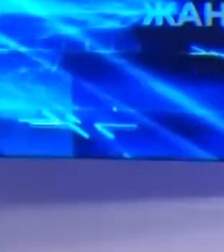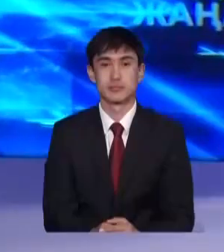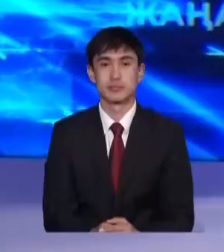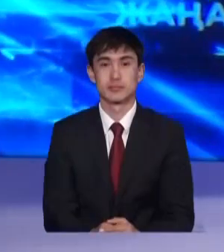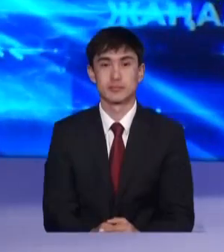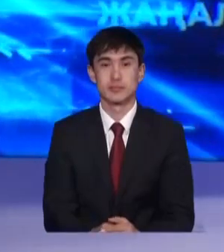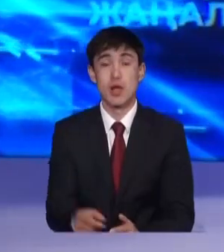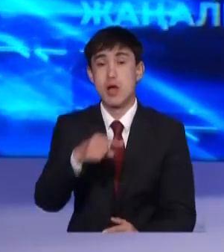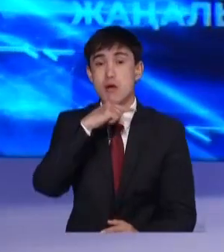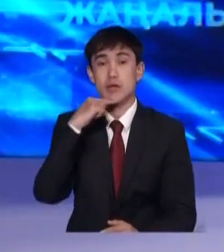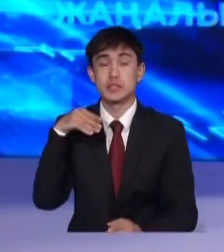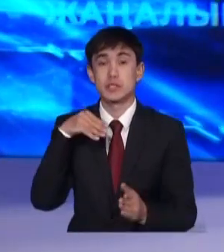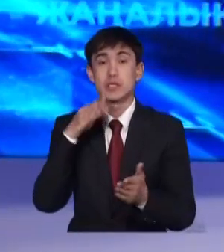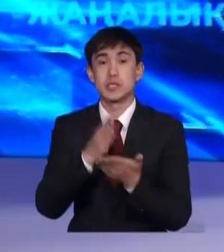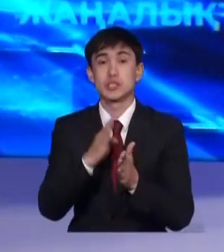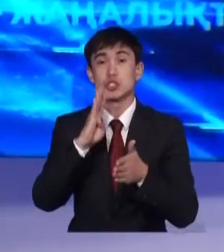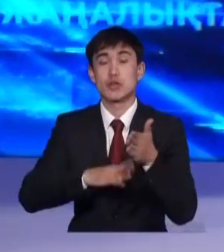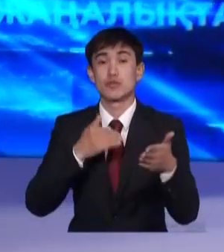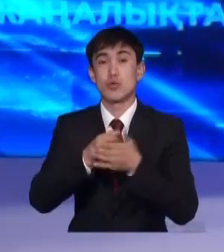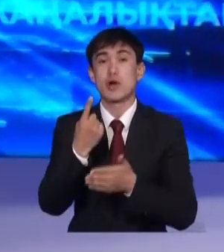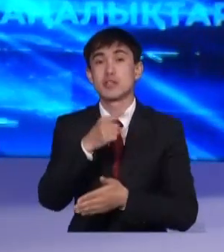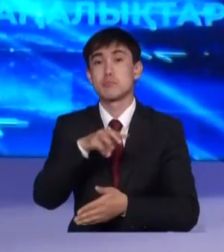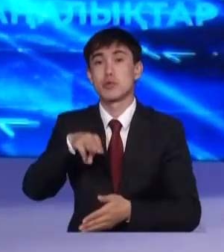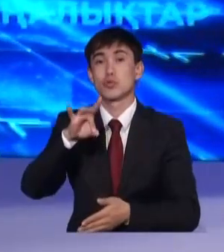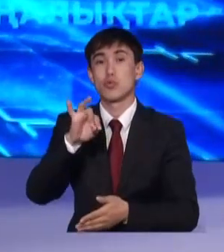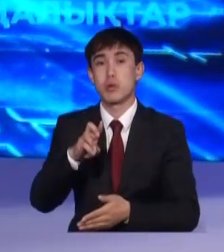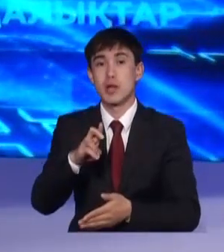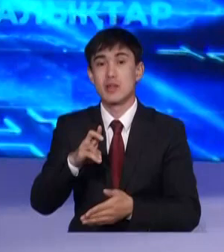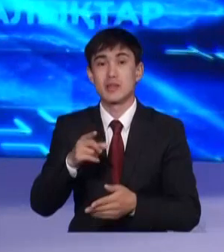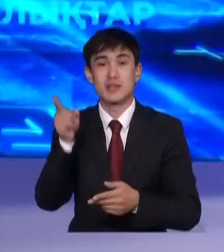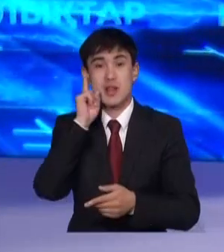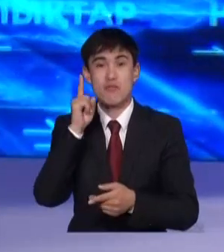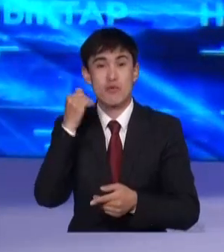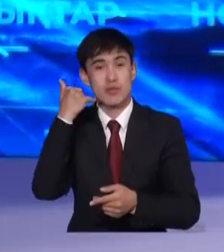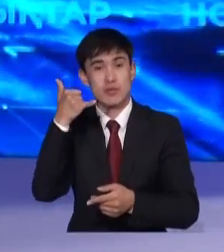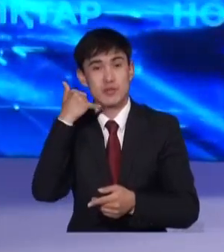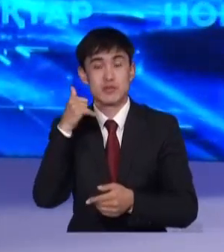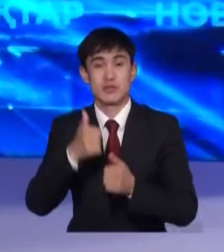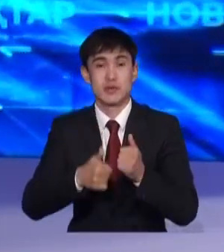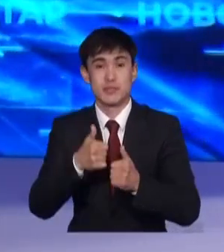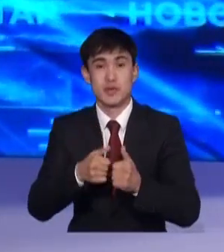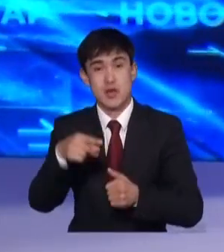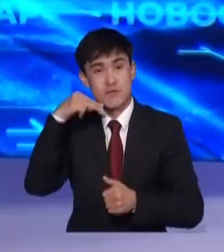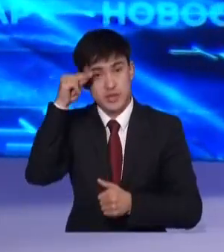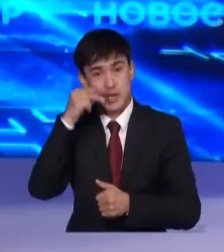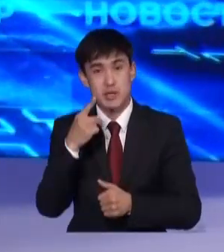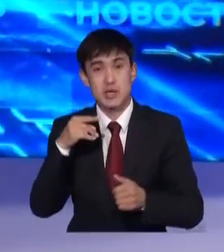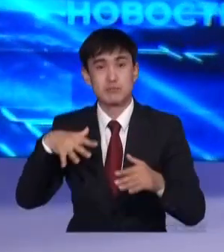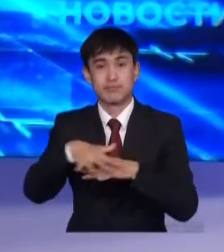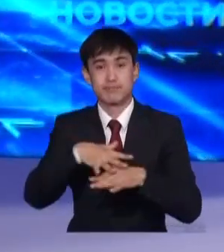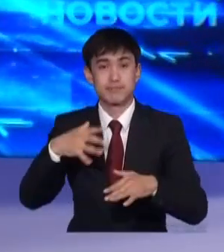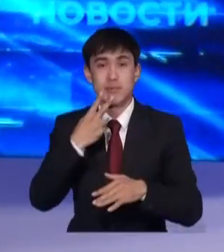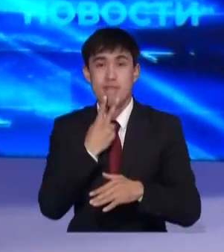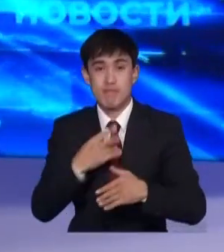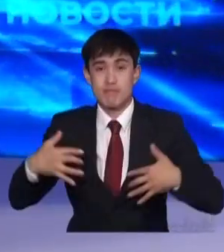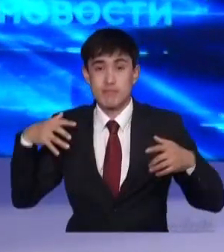интернет-ресурсов в России ввели штрафы до 1 млн рублей за назойливые телефонные звонки в Китае стая обезьян напала на туриста